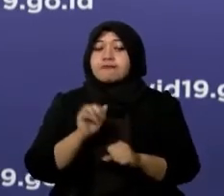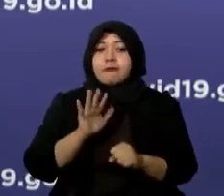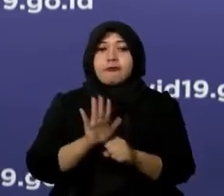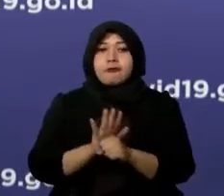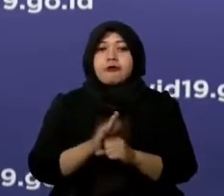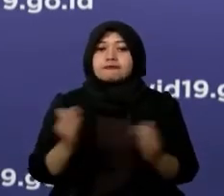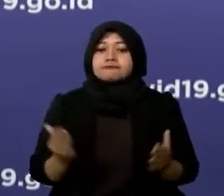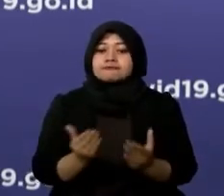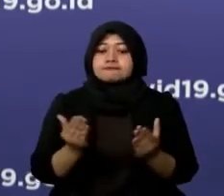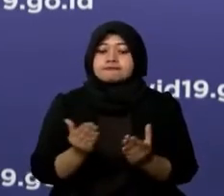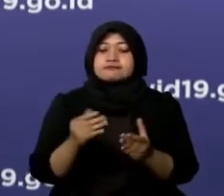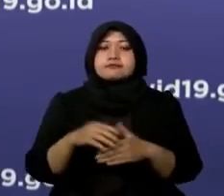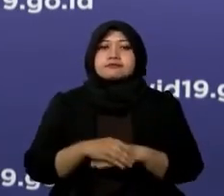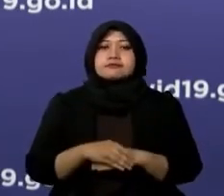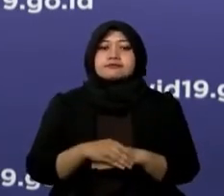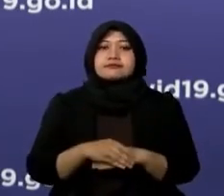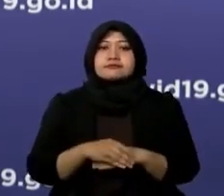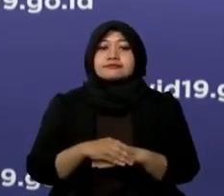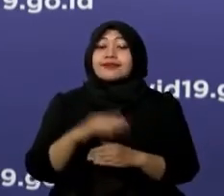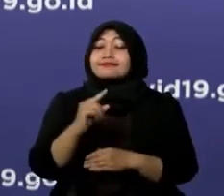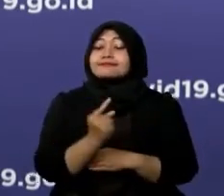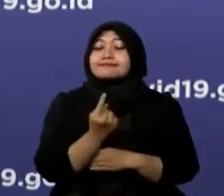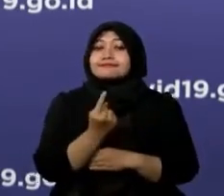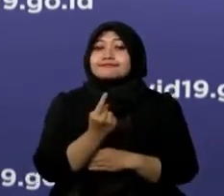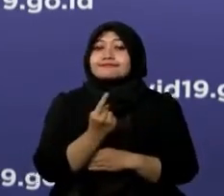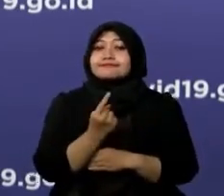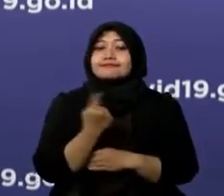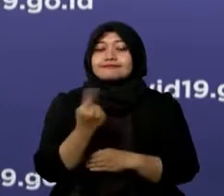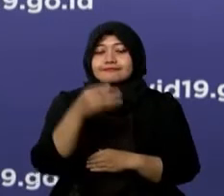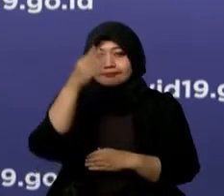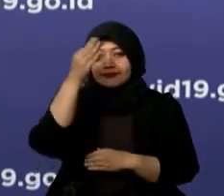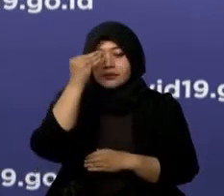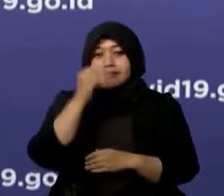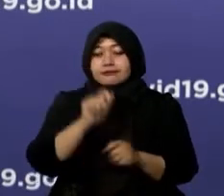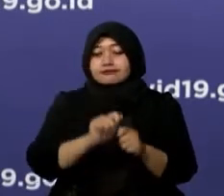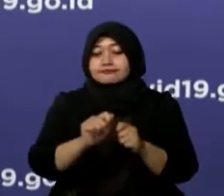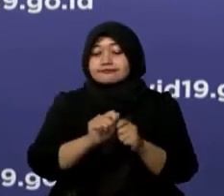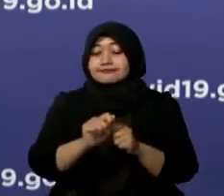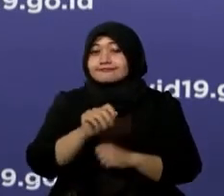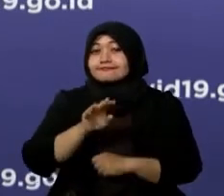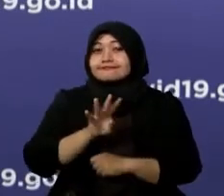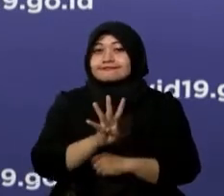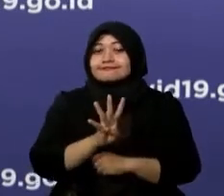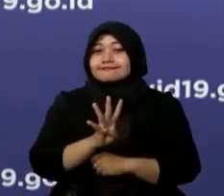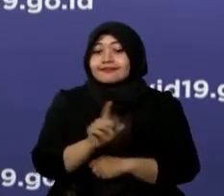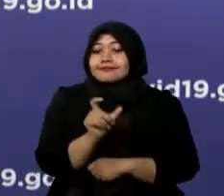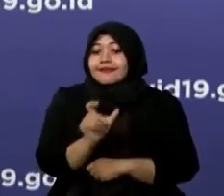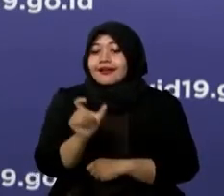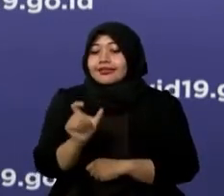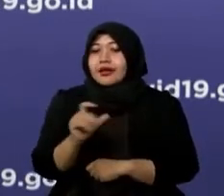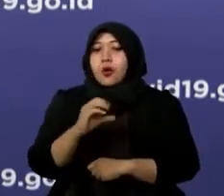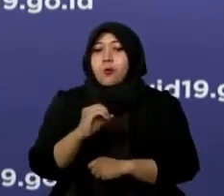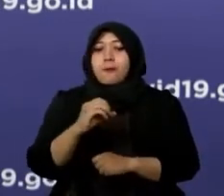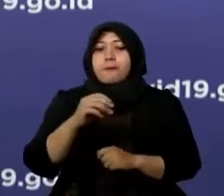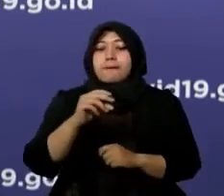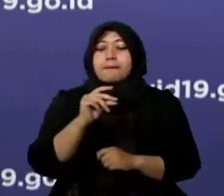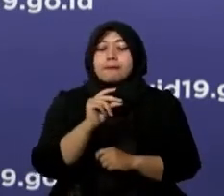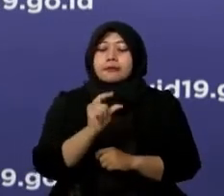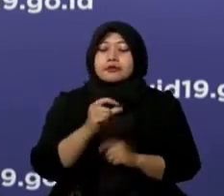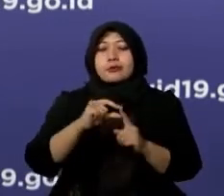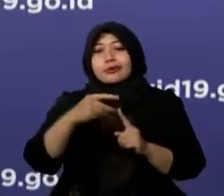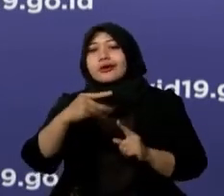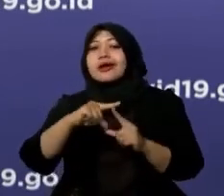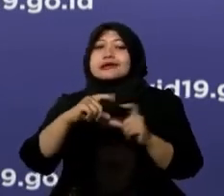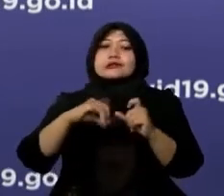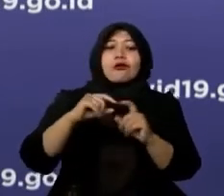ini. Yang pertama, selama ini kita mengenal sesuai dengan revisi keempat, definisi operasional untuk